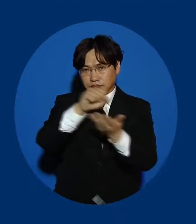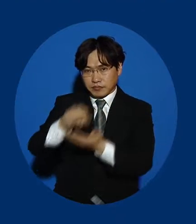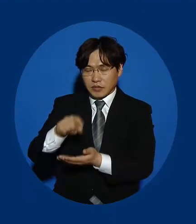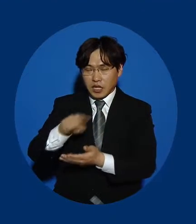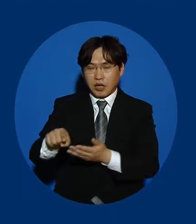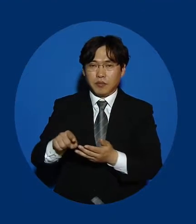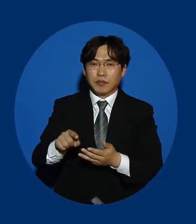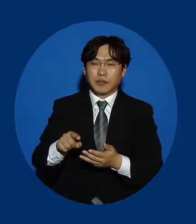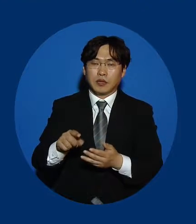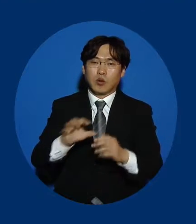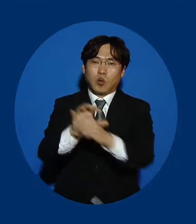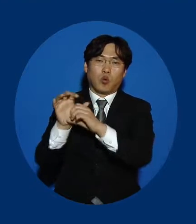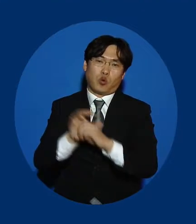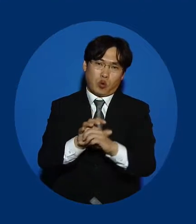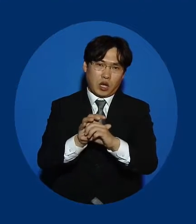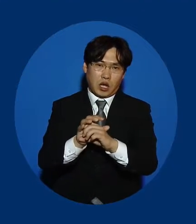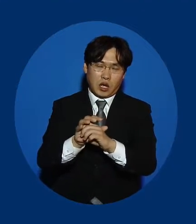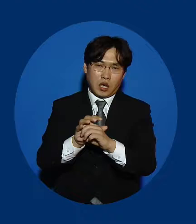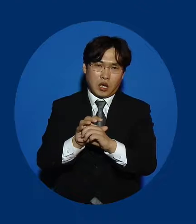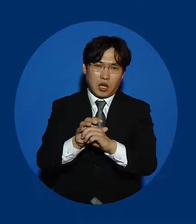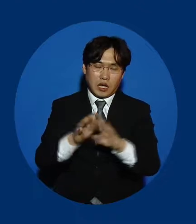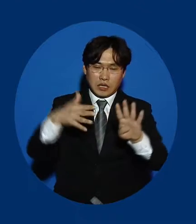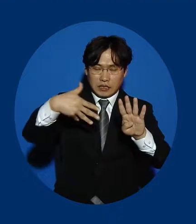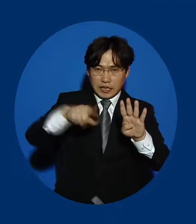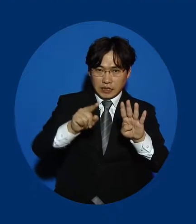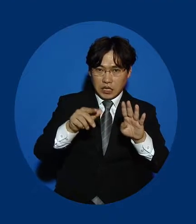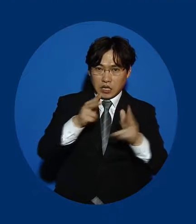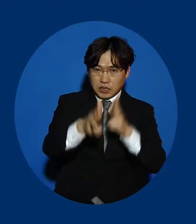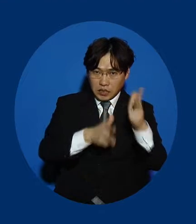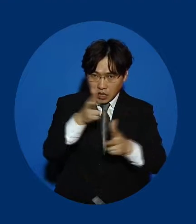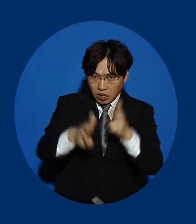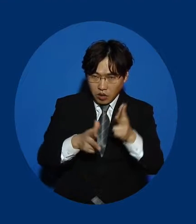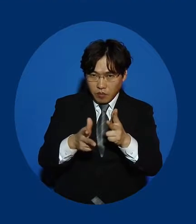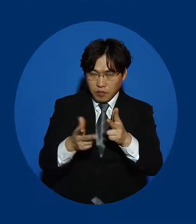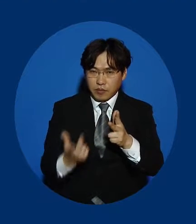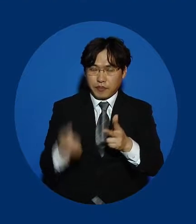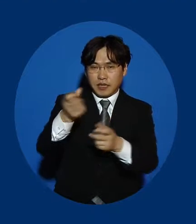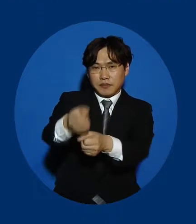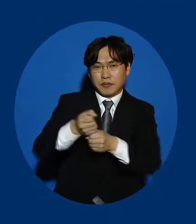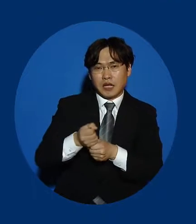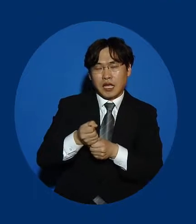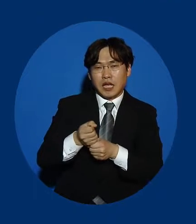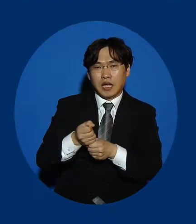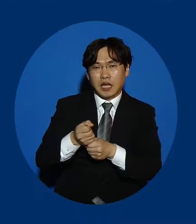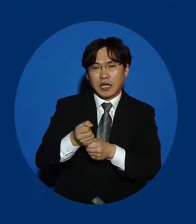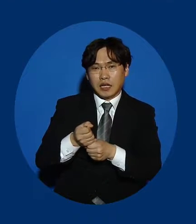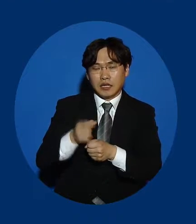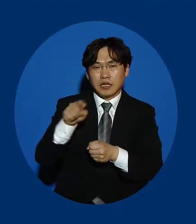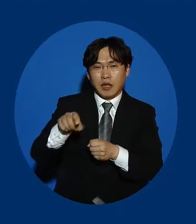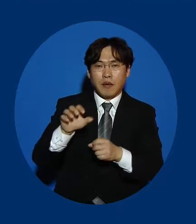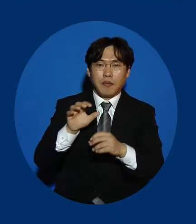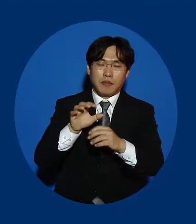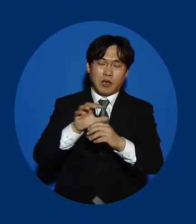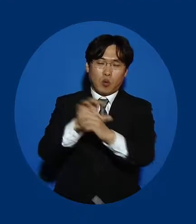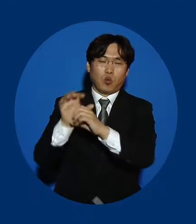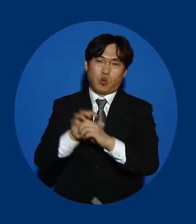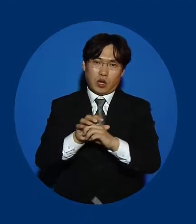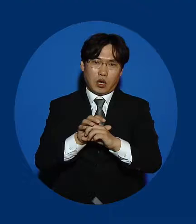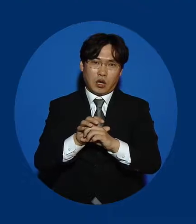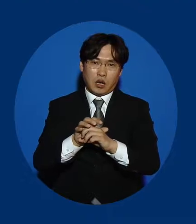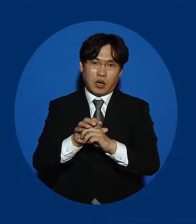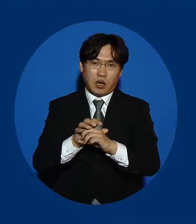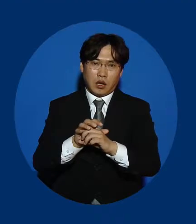분들이 많습니다. 왜냐하면 4차 산업혁명도 있고 지금 이 상황 자체가 어떤 사회의 분기점에 놓여 있다.